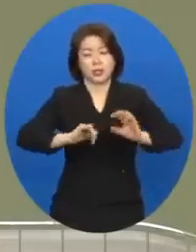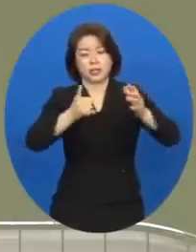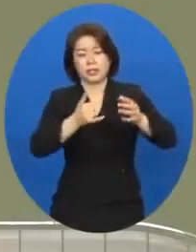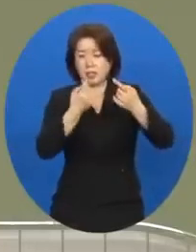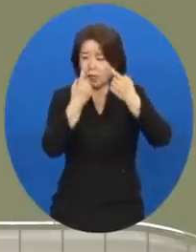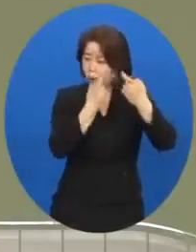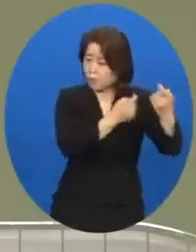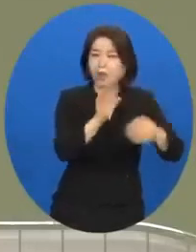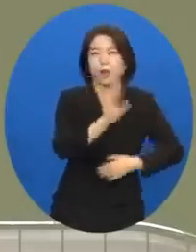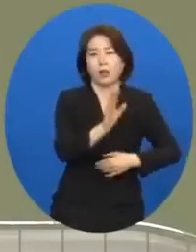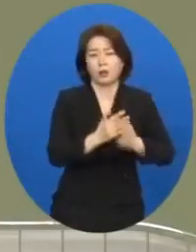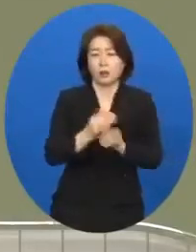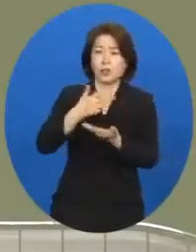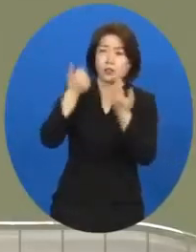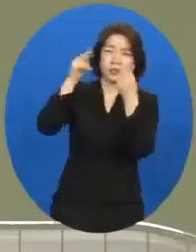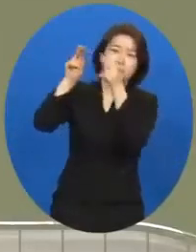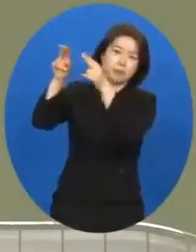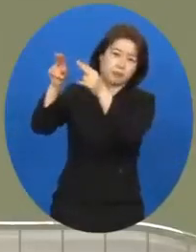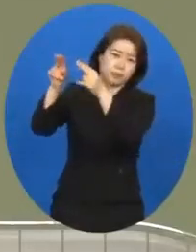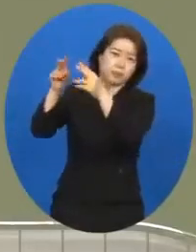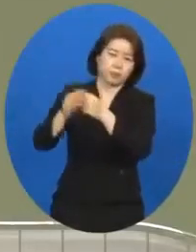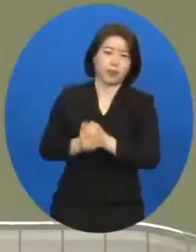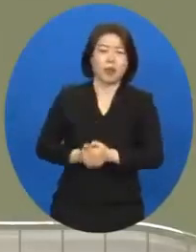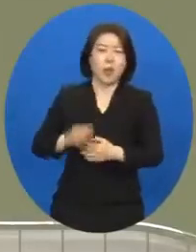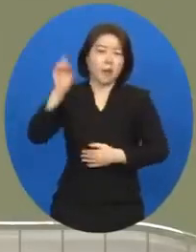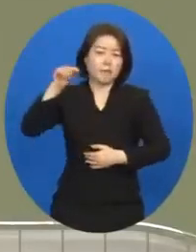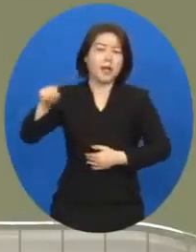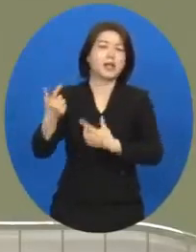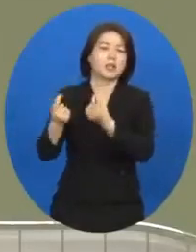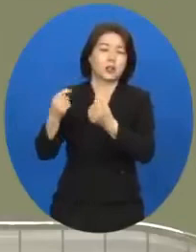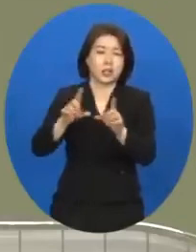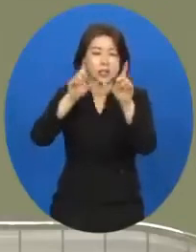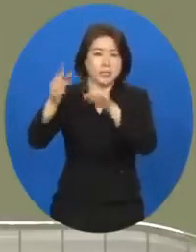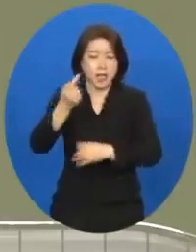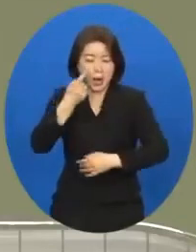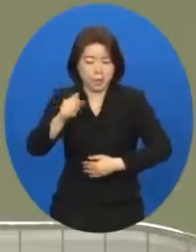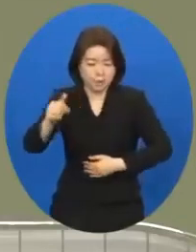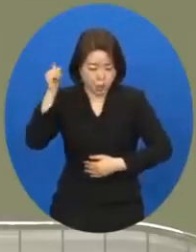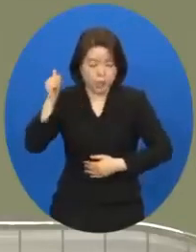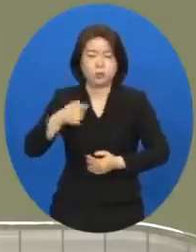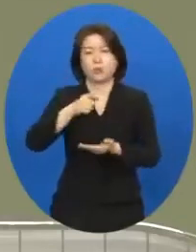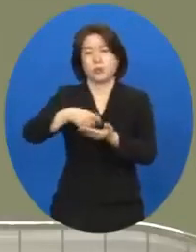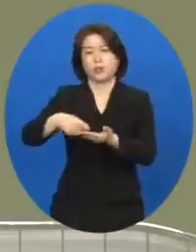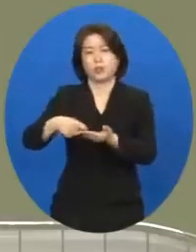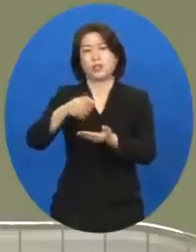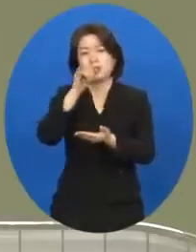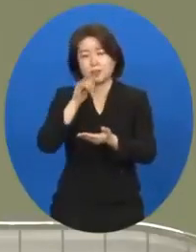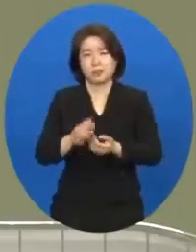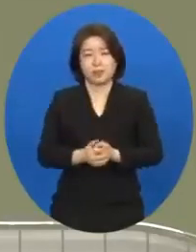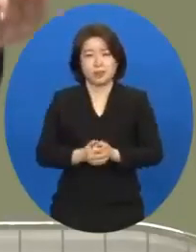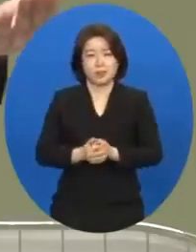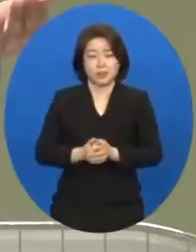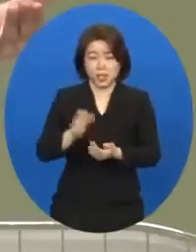아니하고 주님 주목하고 살아보자고 매일 그렇게 살아보자고 일기를 쓰는 거예요.